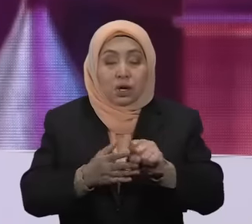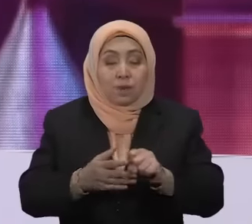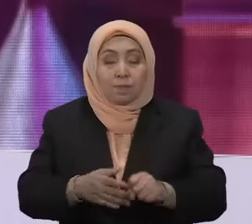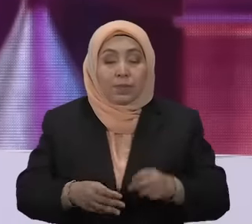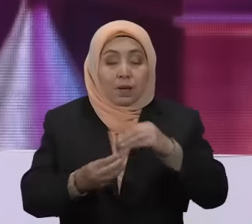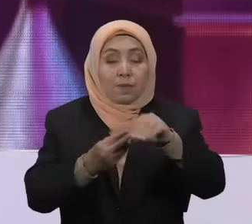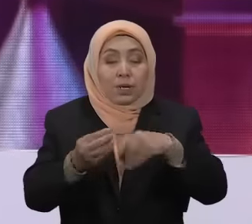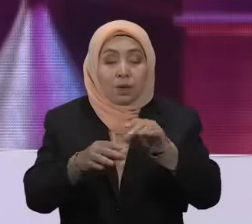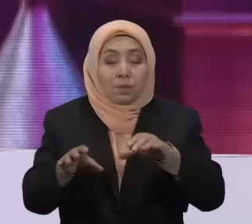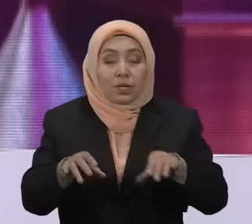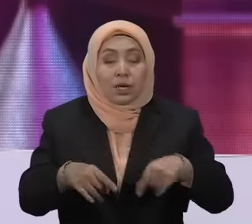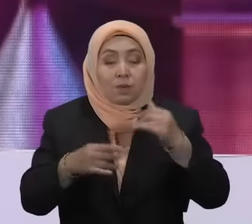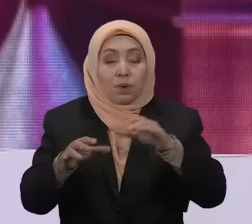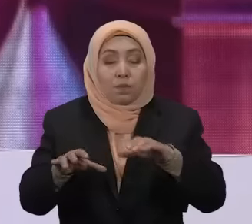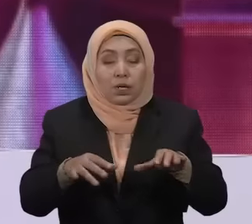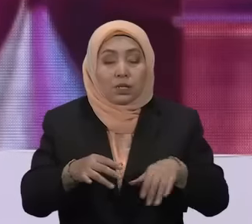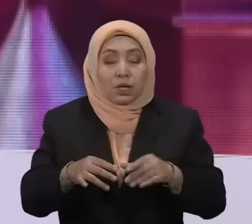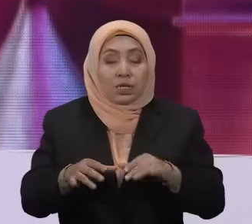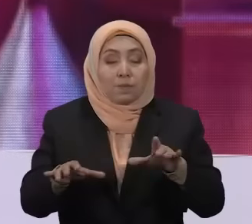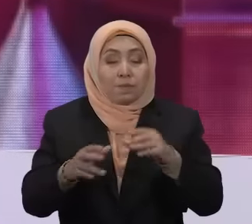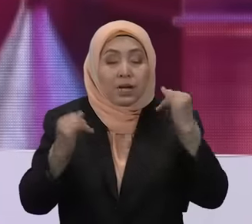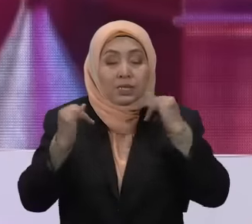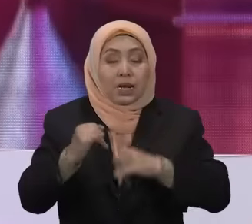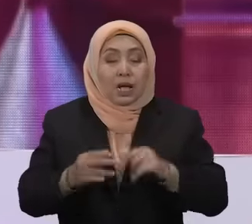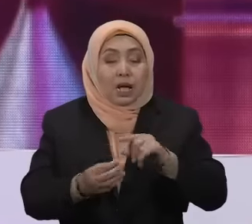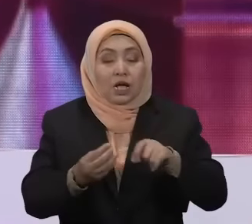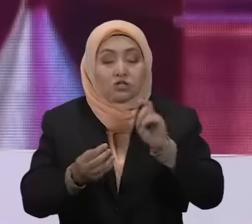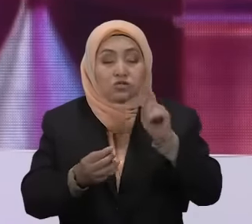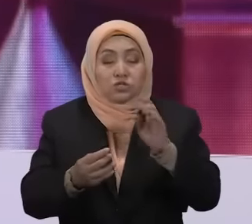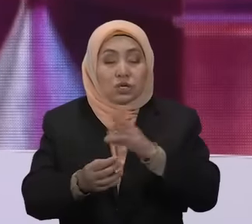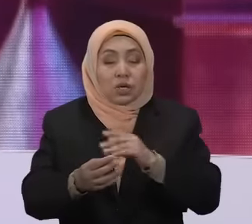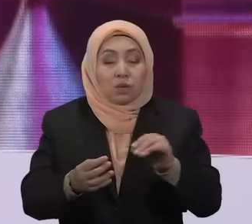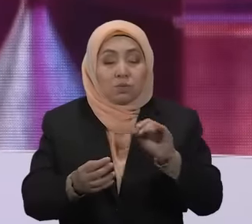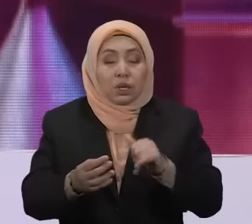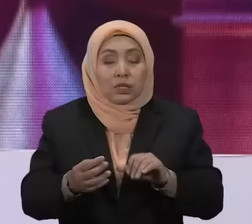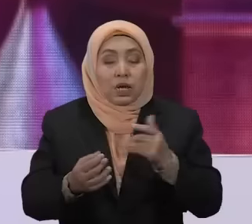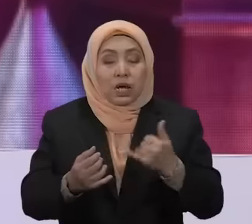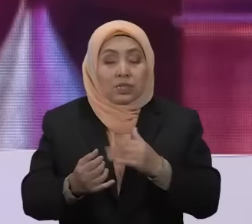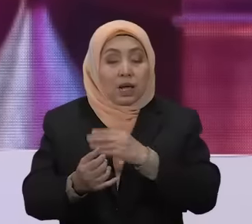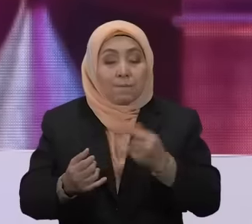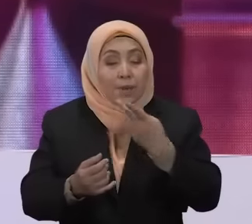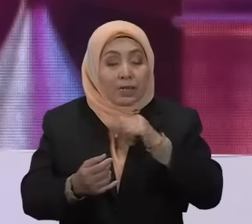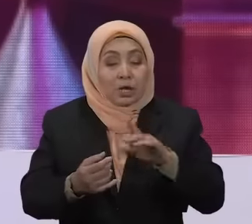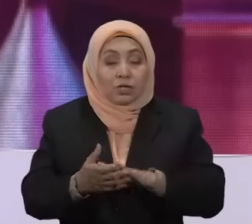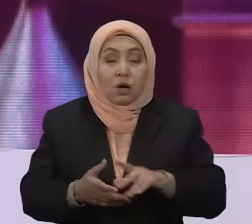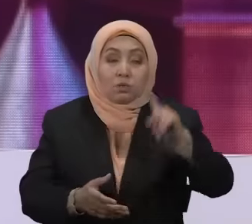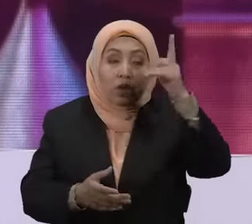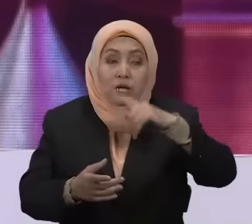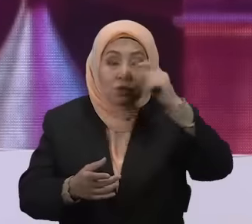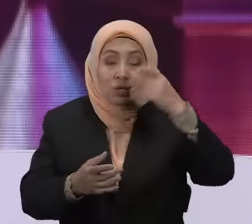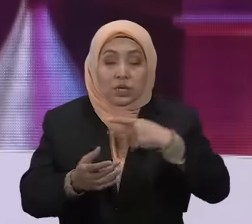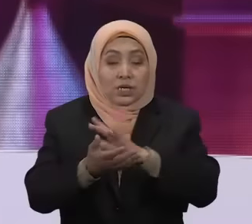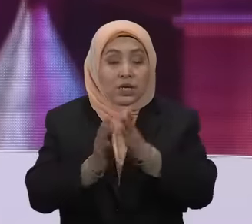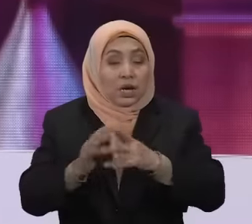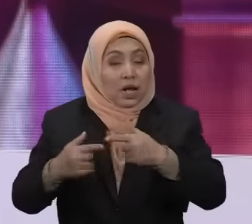Madinah, menunaikan ibadah umrah, menunaikan ibadah haji, bi rahmatika ya arhamar rahimin. Ya Allah ya Tuhan kami,